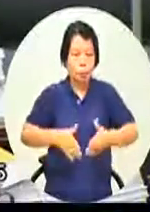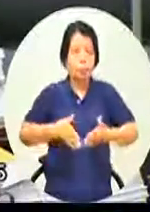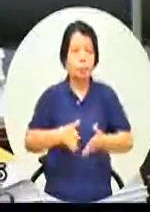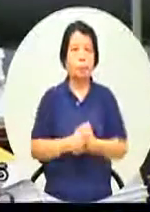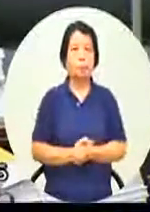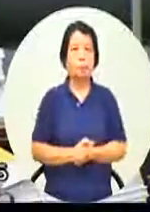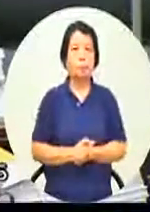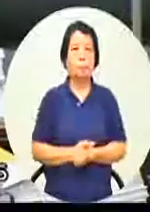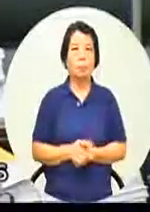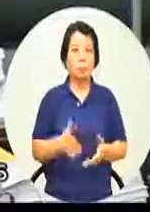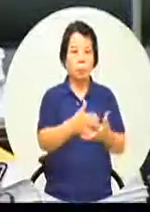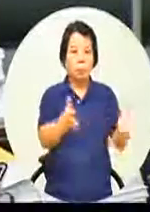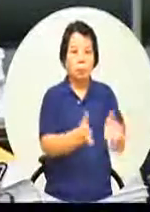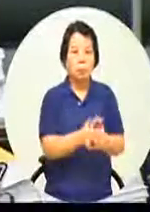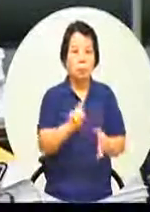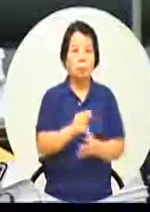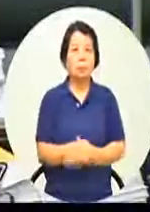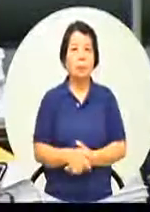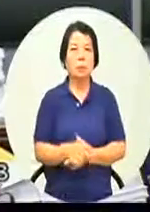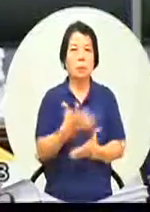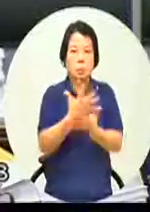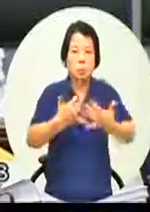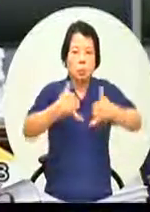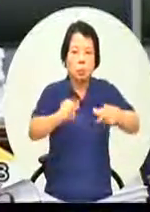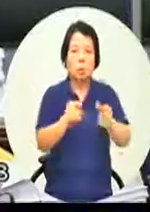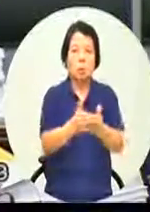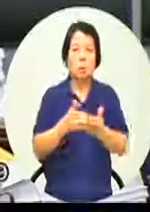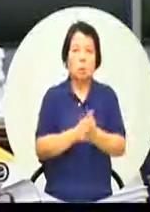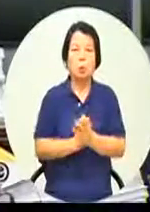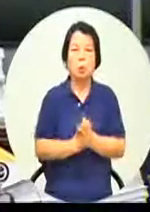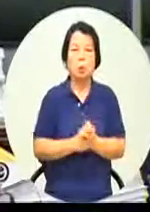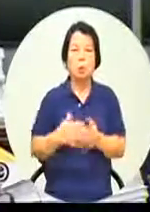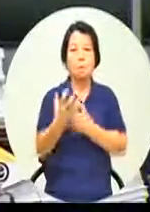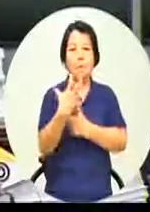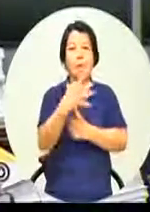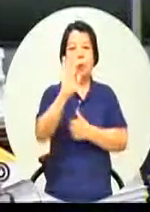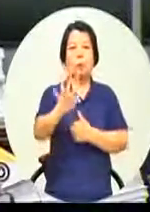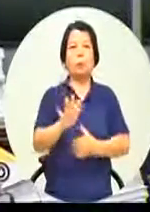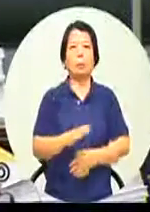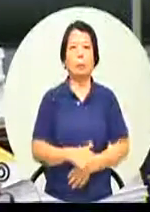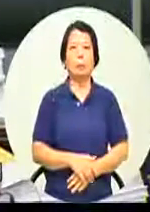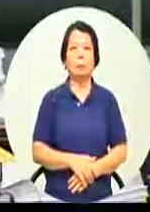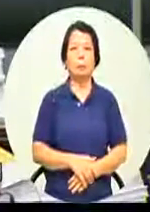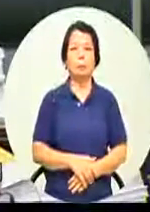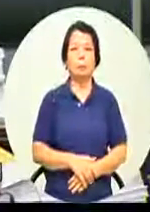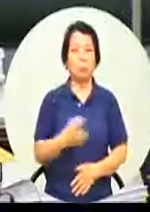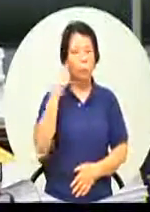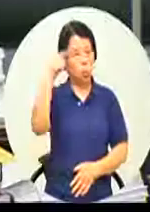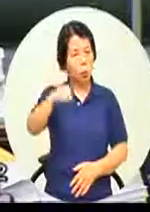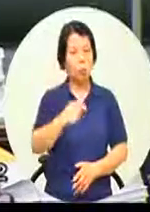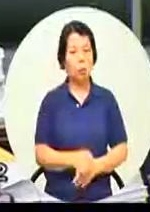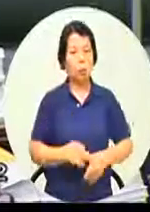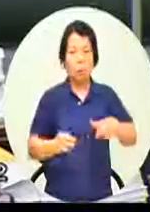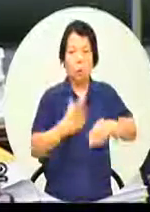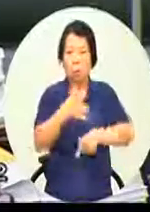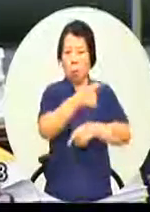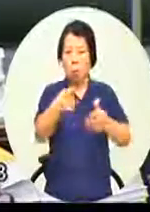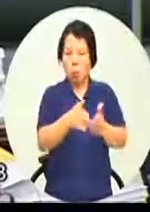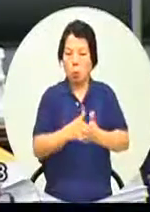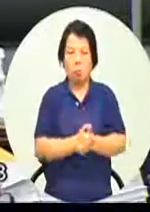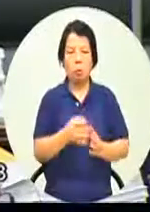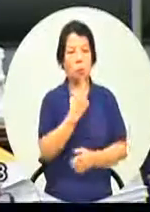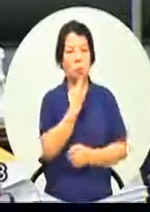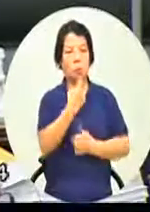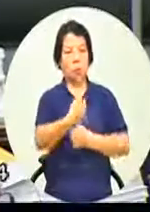子在网络上挞伐我啊，我也保护动物，我也是被挞伐，但我都觉得我公开的接受你们的质疑